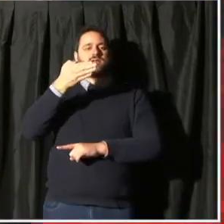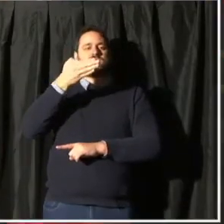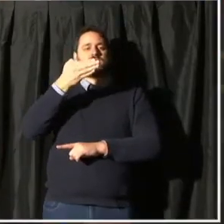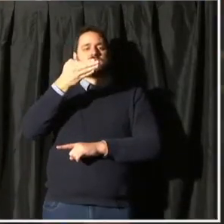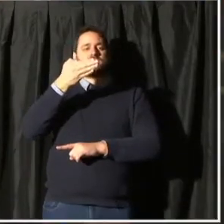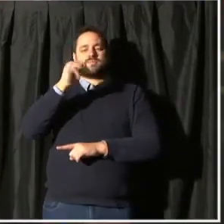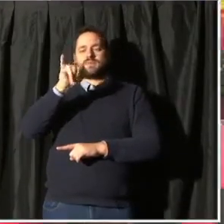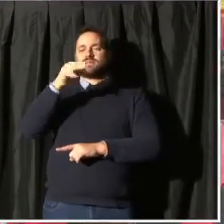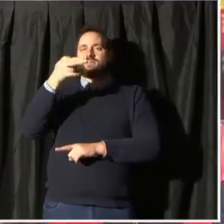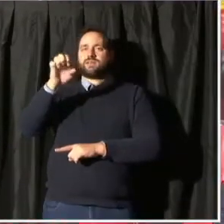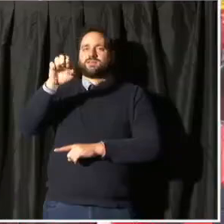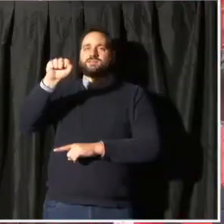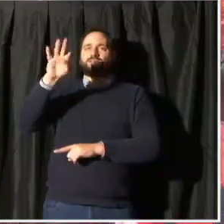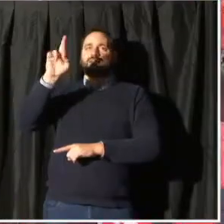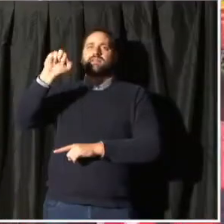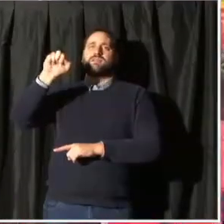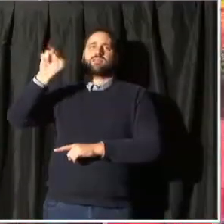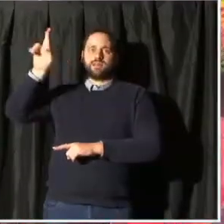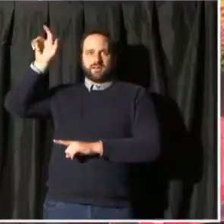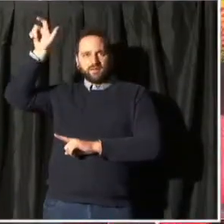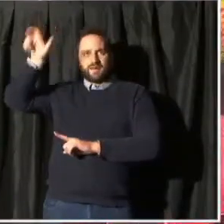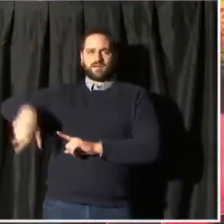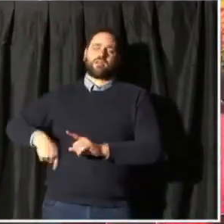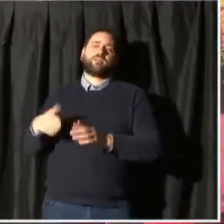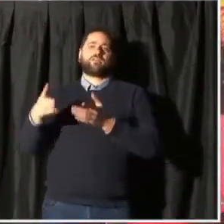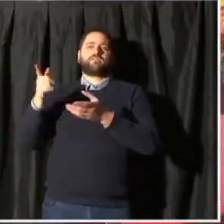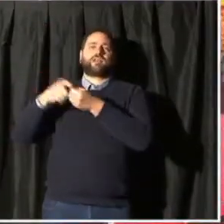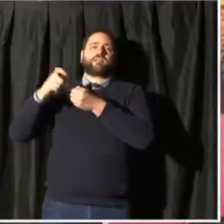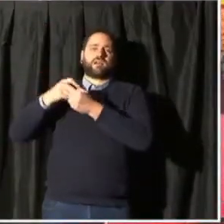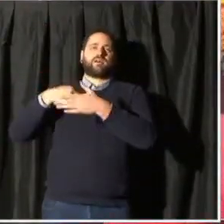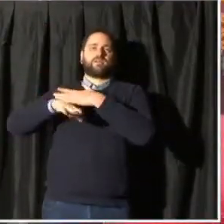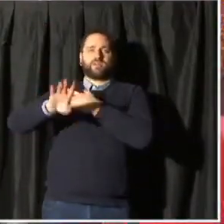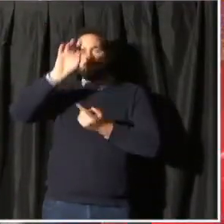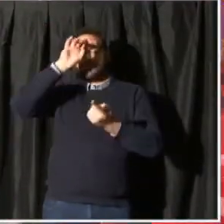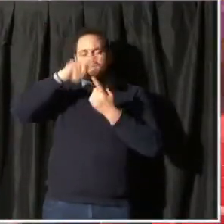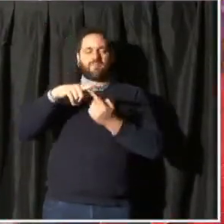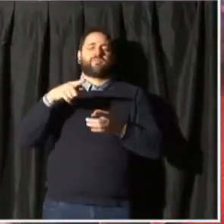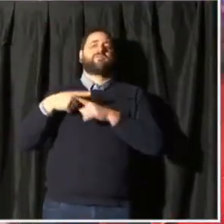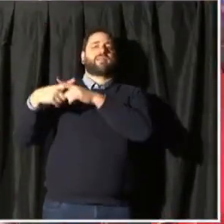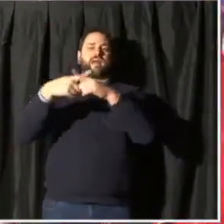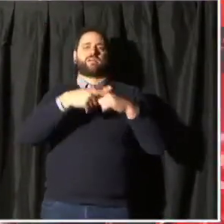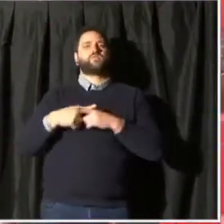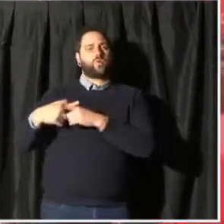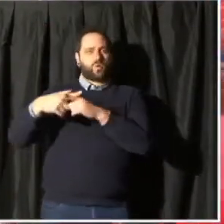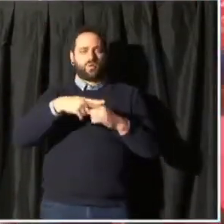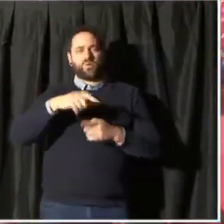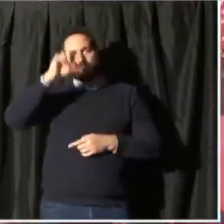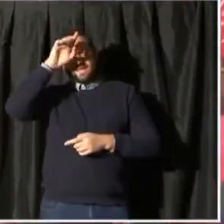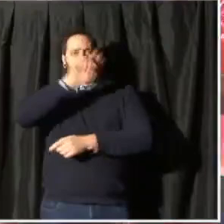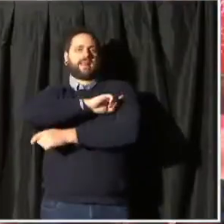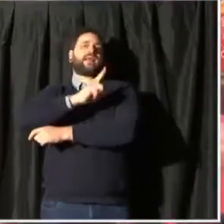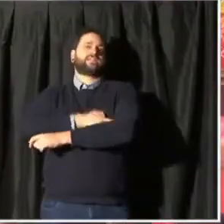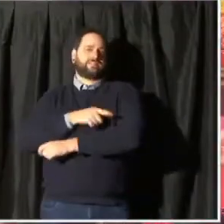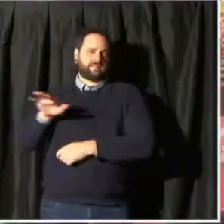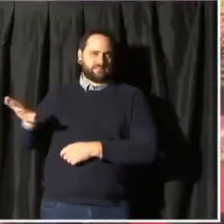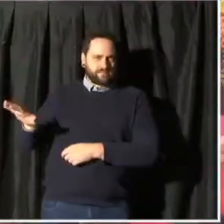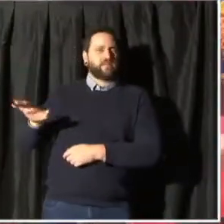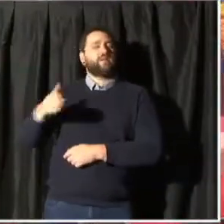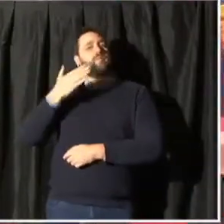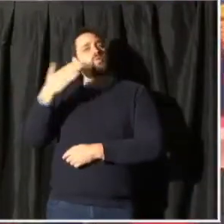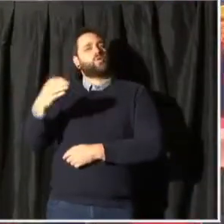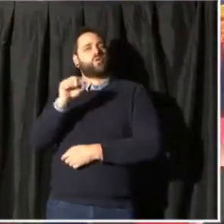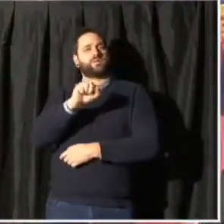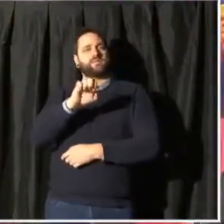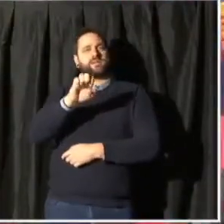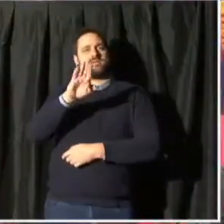des questions importantes bonjour sébastien tu est évidemment un grand défenseur des services publics et je sais que